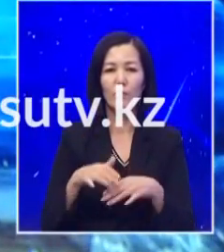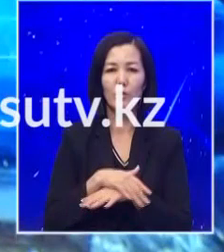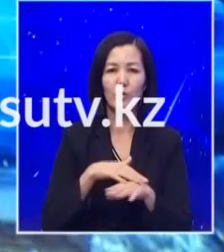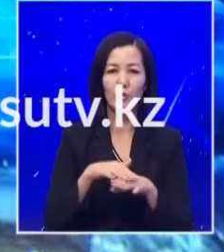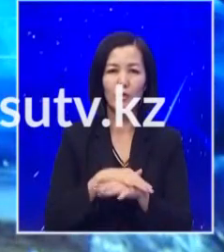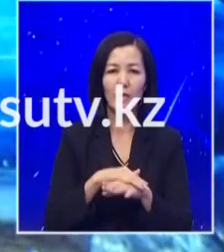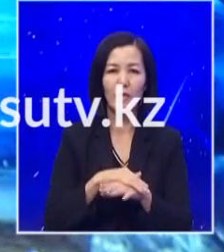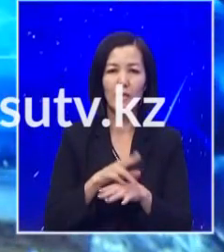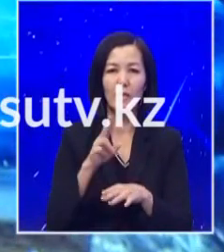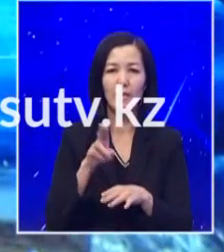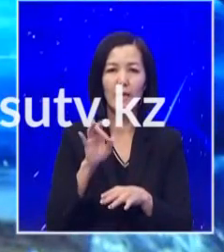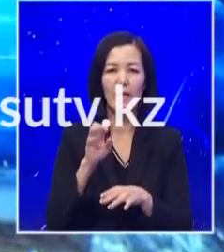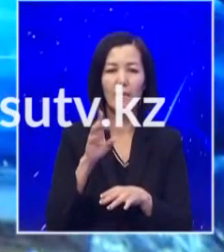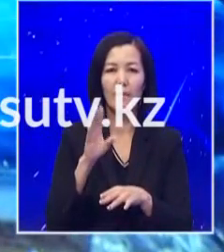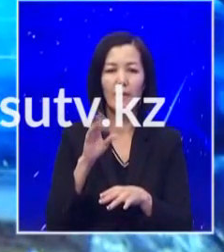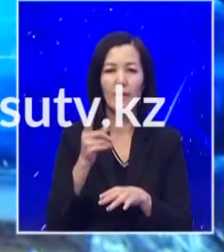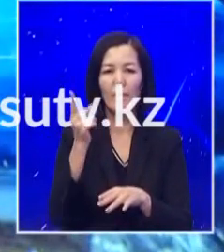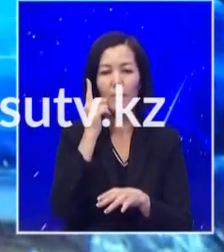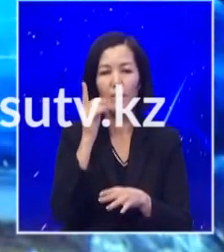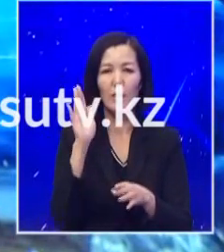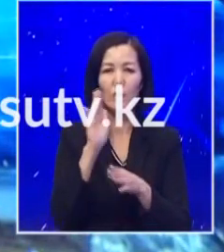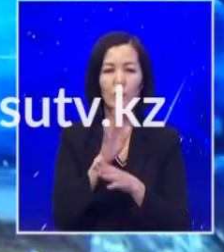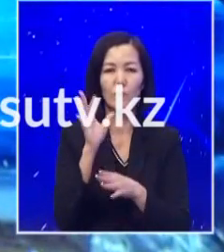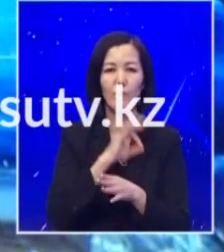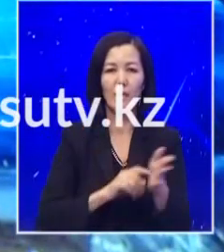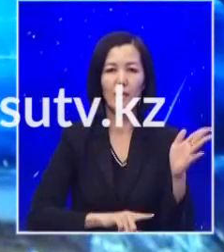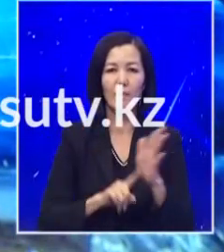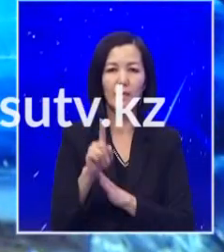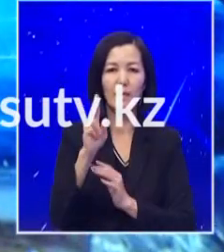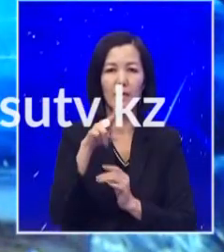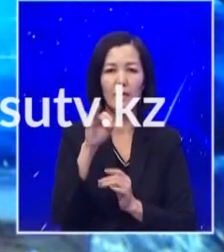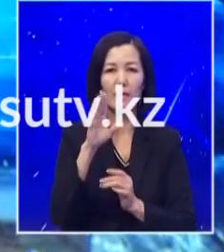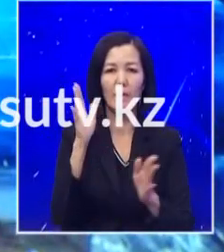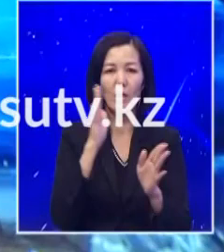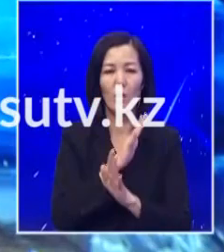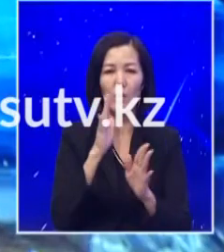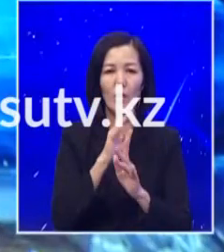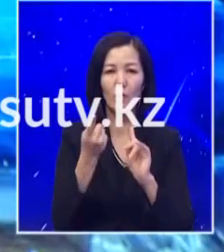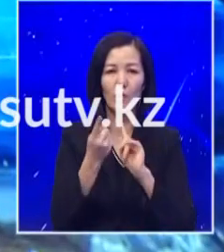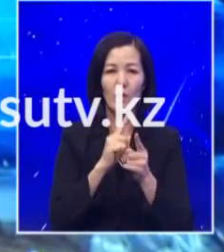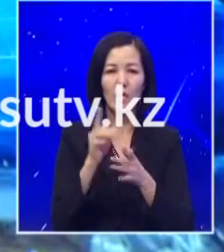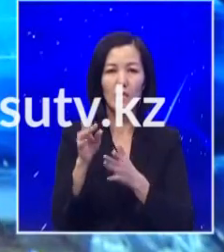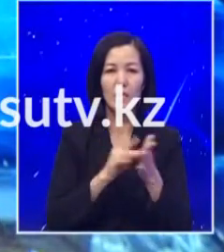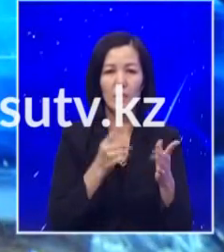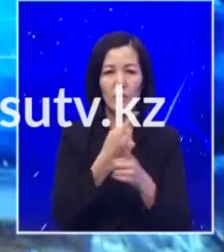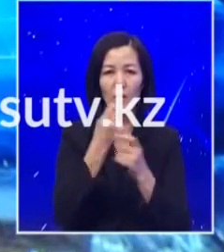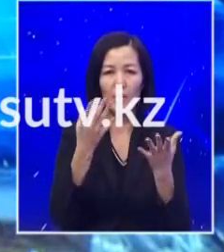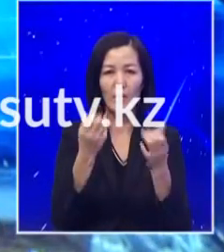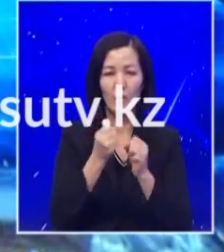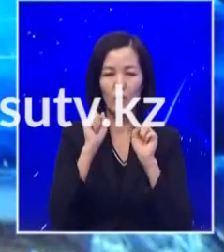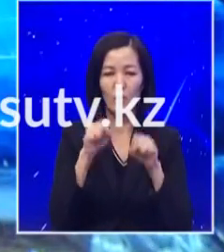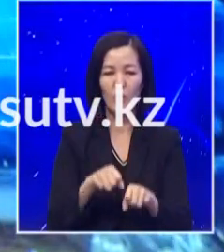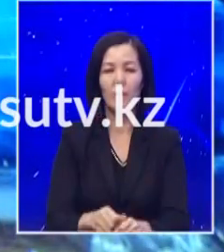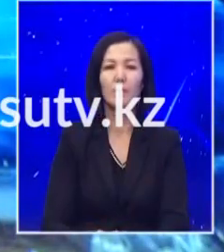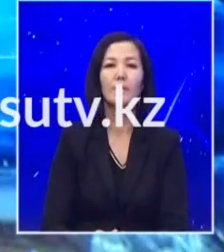Алматы облысы тұрғындары Дәрмен атты мобильді қосымшаны пайдалана бастады. Дәрмен ауарайының құбылуы туралы дер кезінде ақпарат беруімен